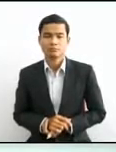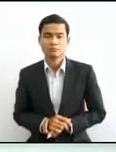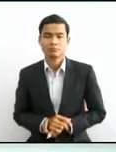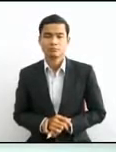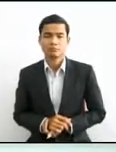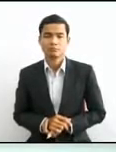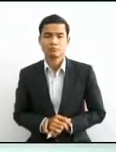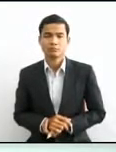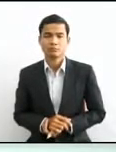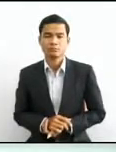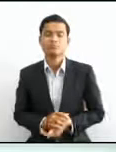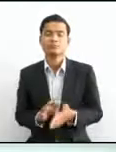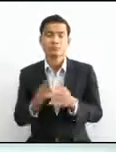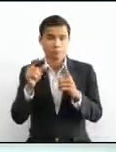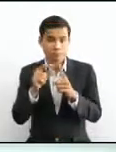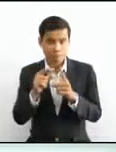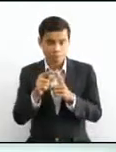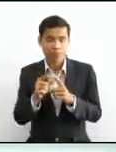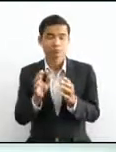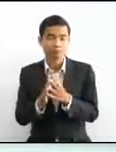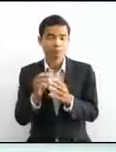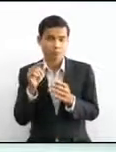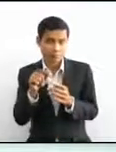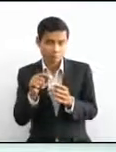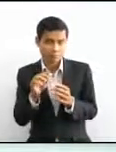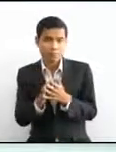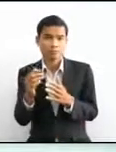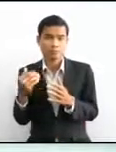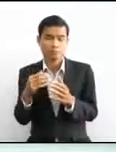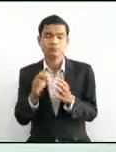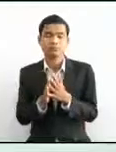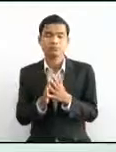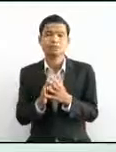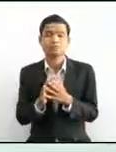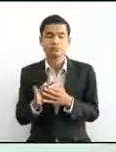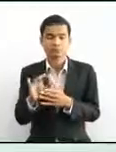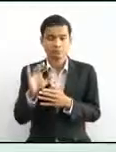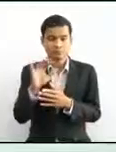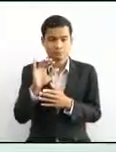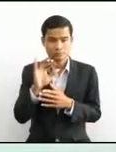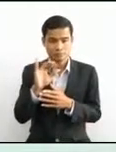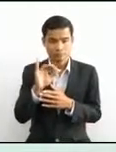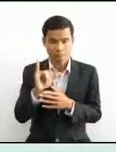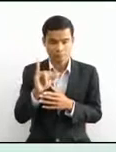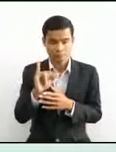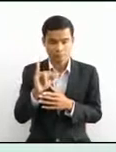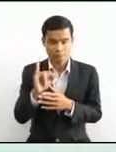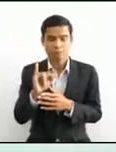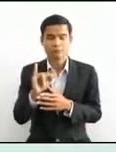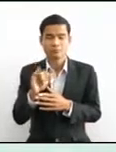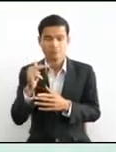Chà. Biện ní, cư dân an thá, ai ổng. Sẽ đọc một đoàn